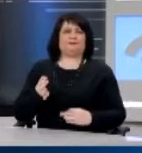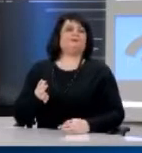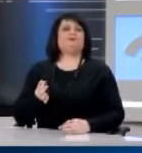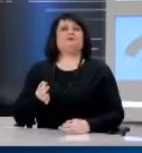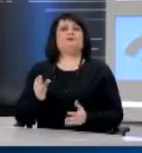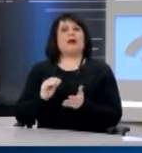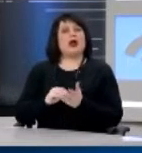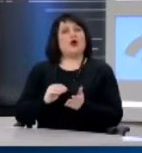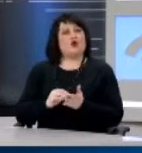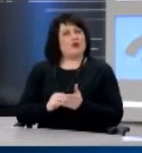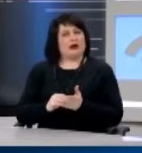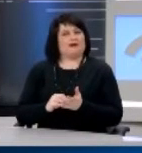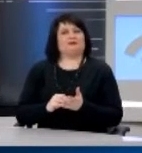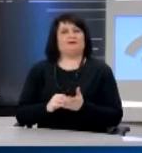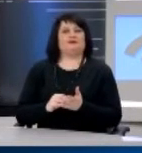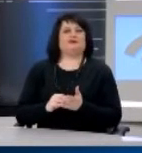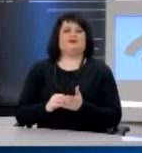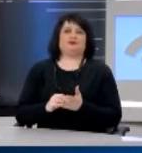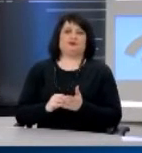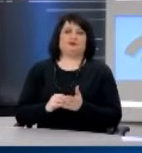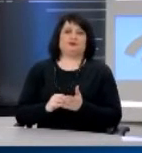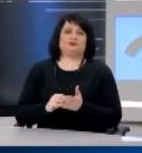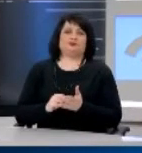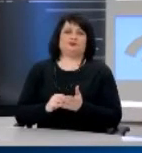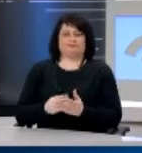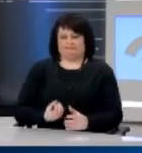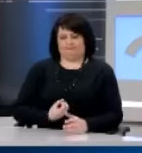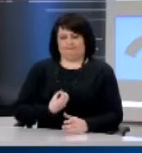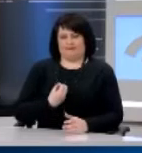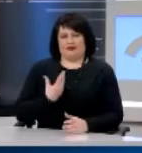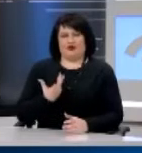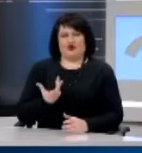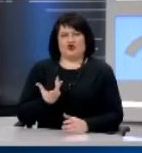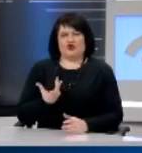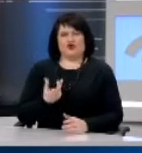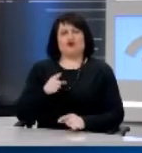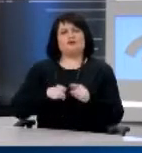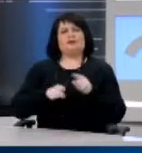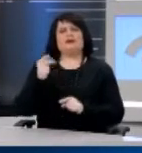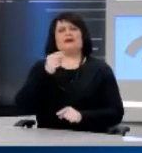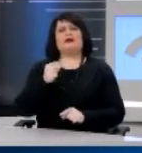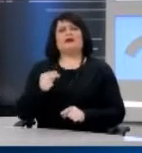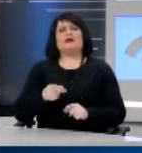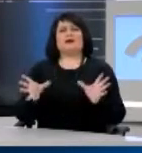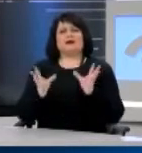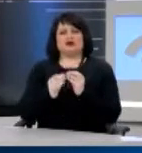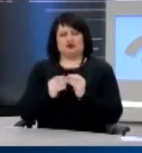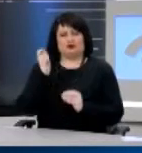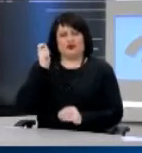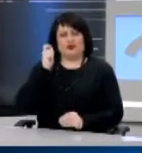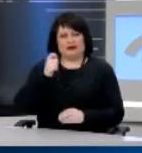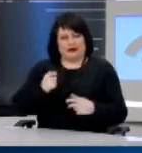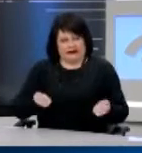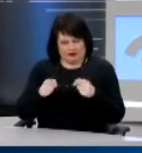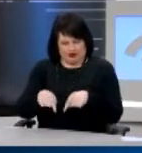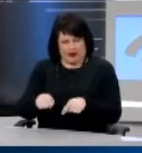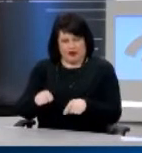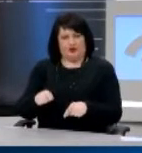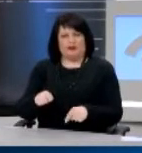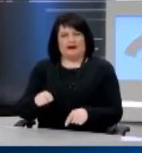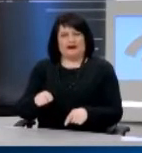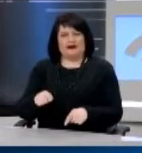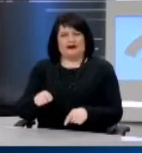καθώς επίσης και την αίσθησή μου ότι σε κάποια ζητήματα που αφορούν τις παρούσες πολιτικές δεν